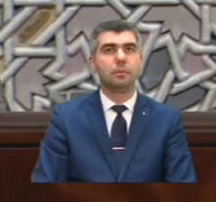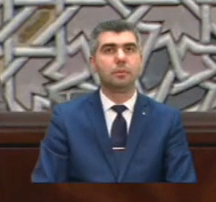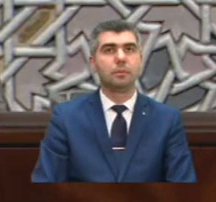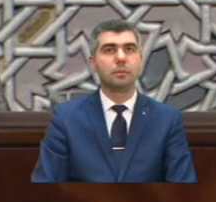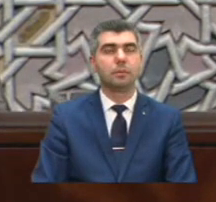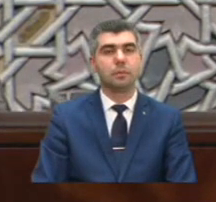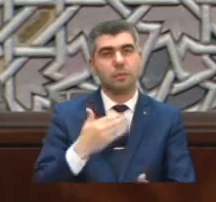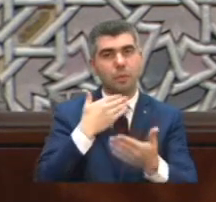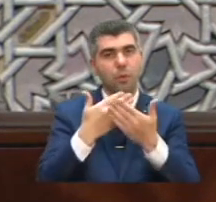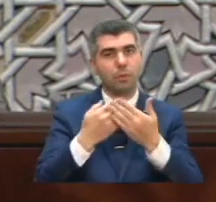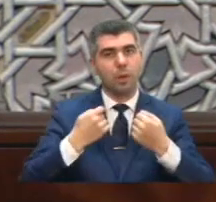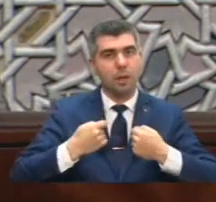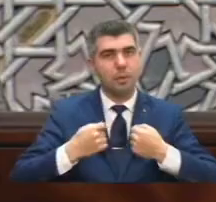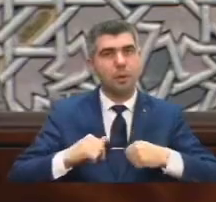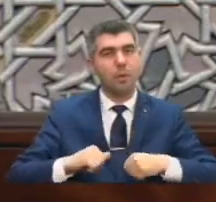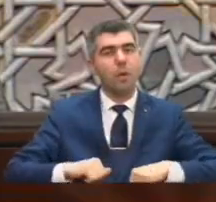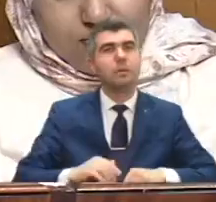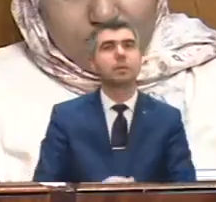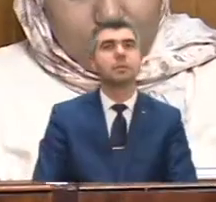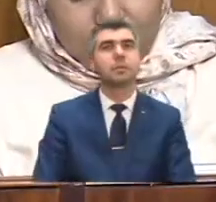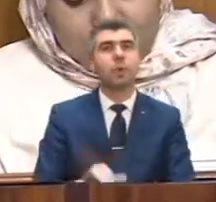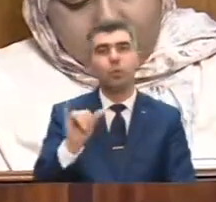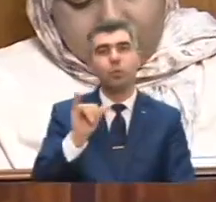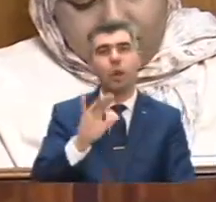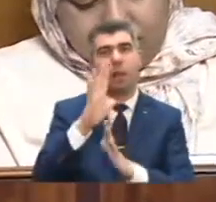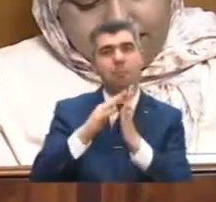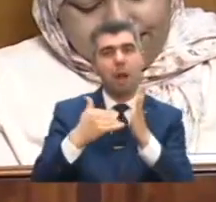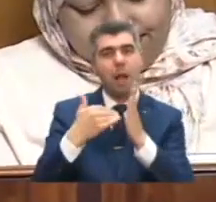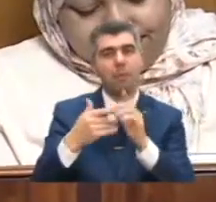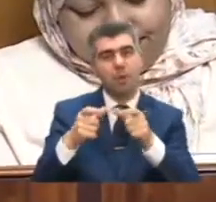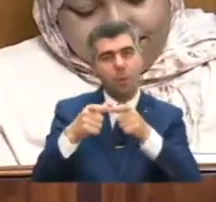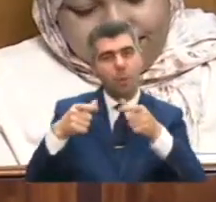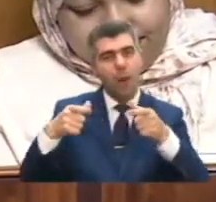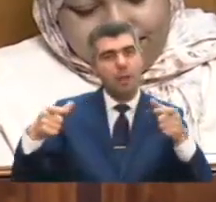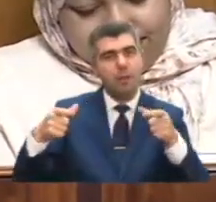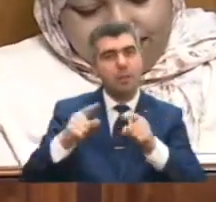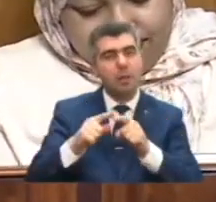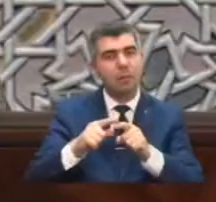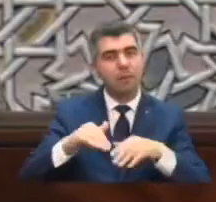شكرا السيد الرئيس. نسائلكم السيد الوزير المحترم، ما هو برنامجكم لتوسيع الشبكه الطرقيه بين الجهات؟ وشكرا.